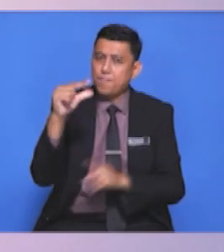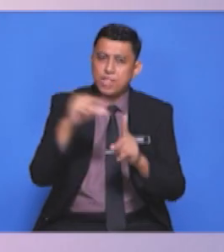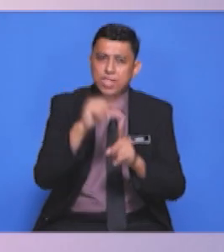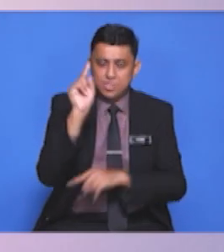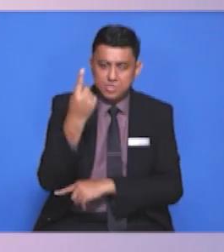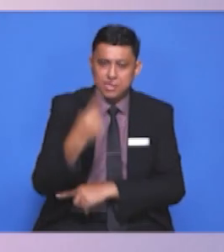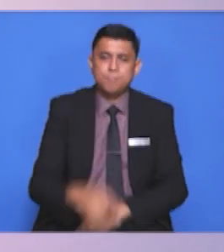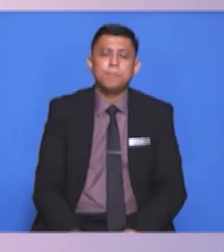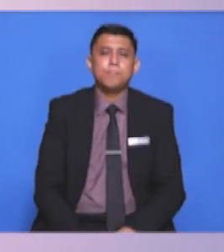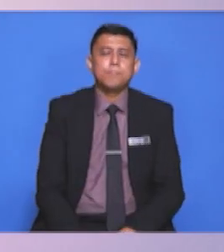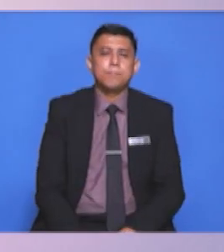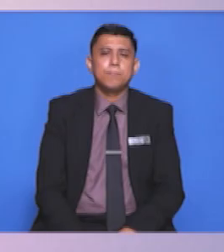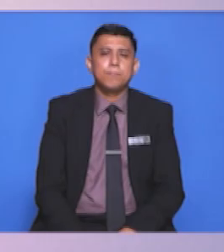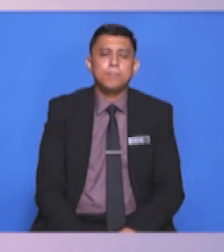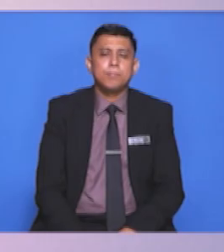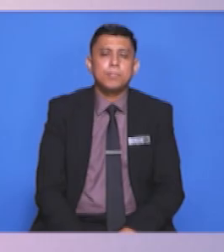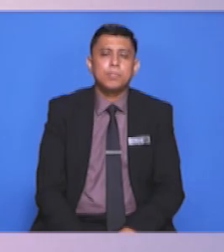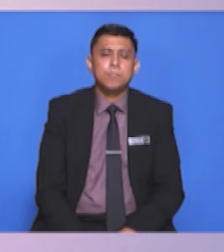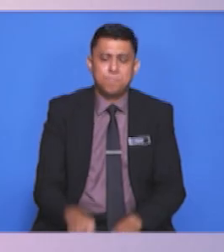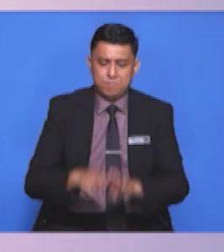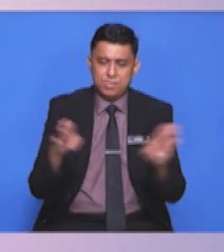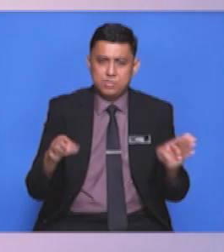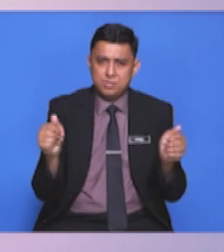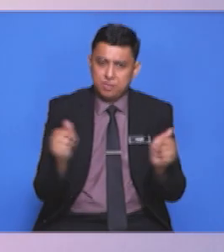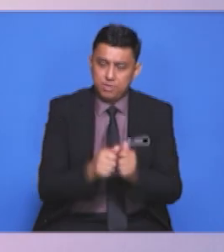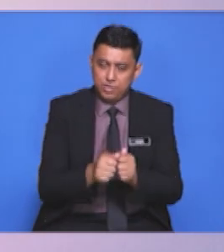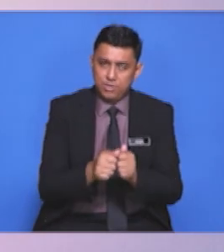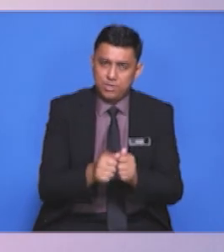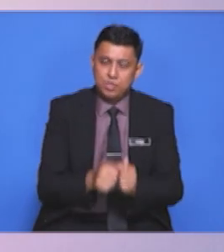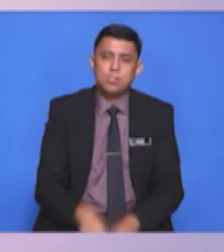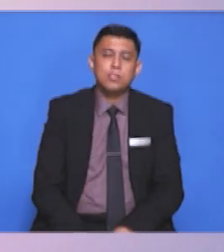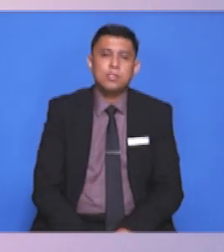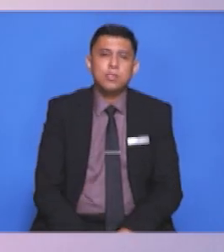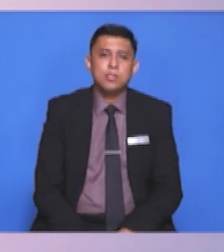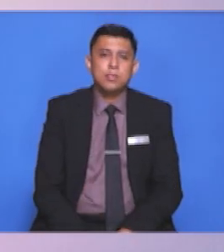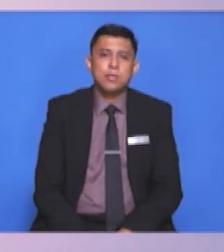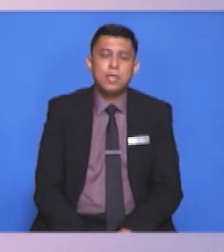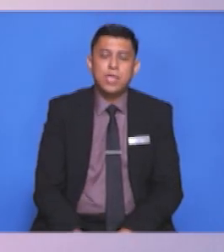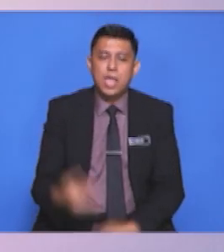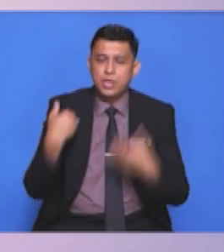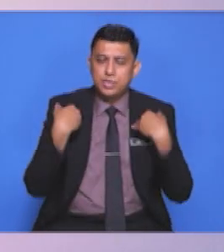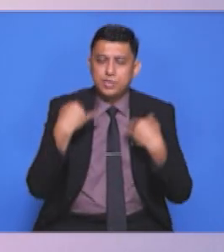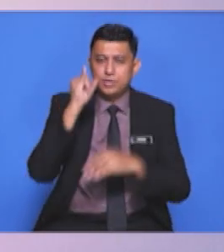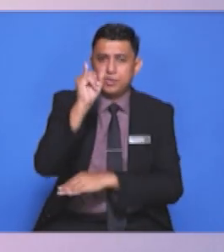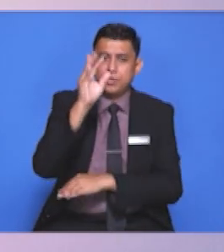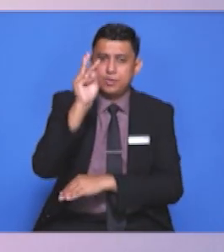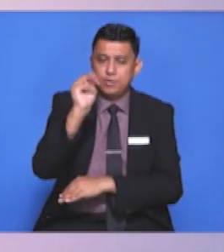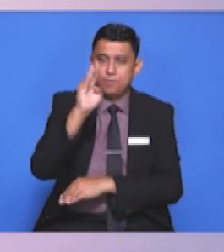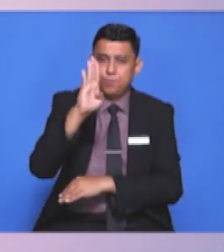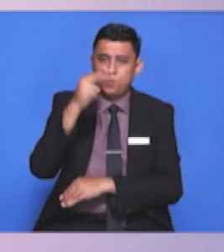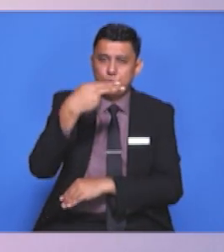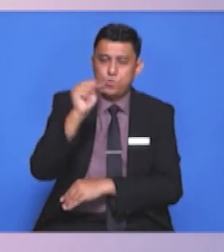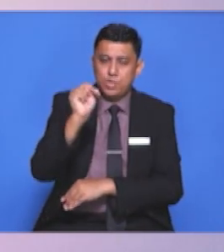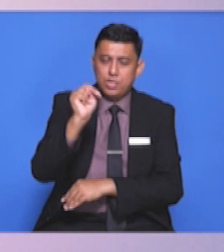berbeza kedudukannya dengan perkataan yang mempunyai imbuhan di hadapan atau belakang